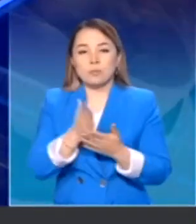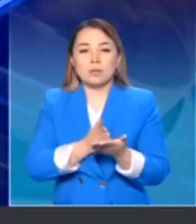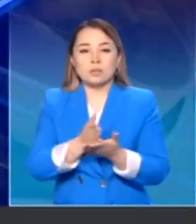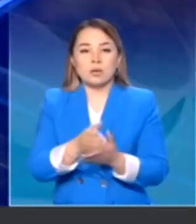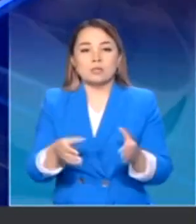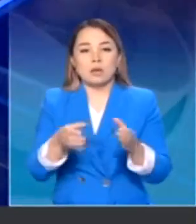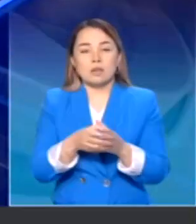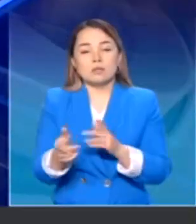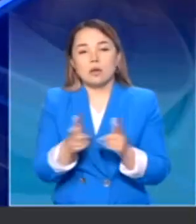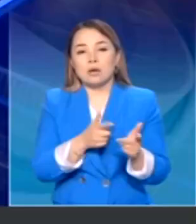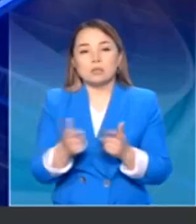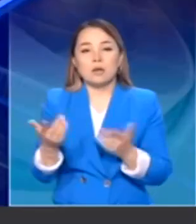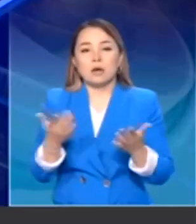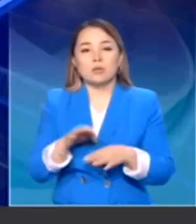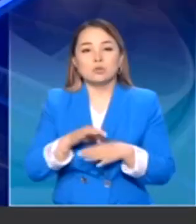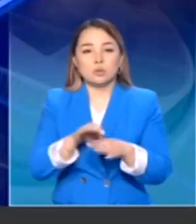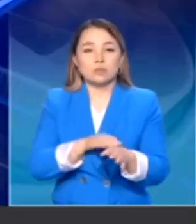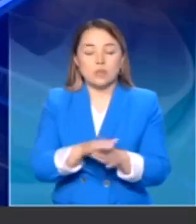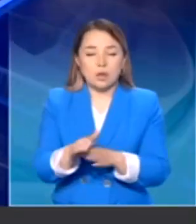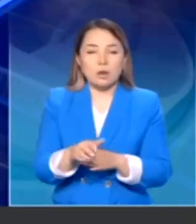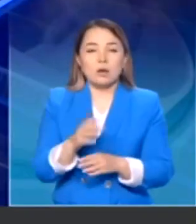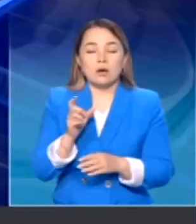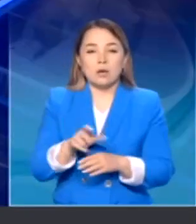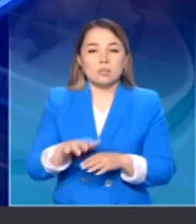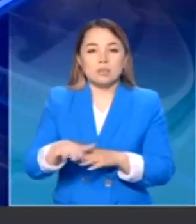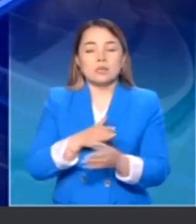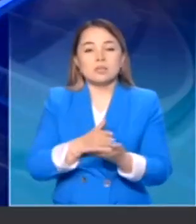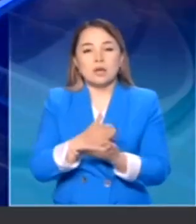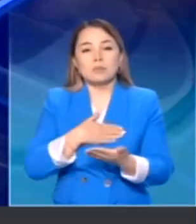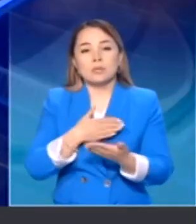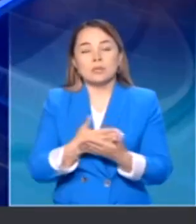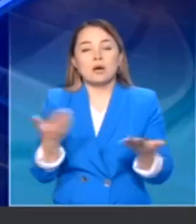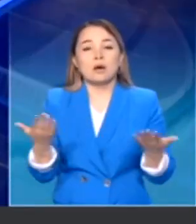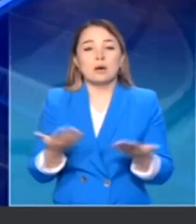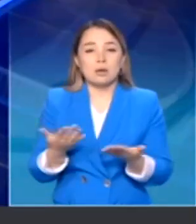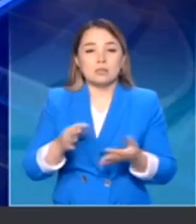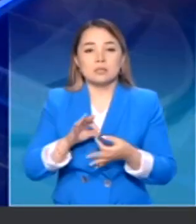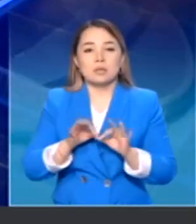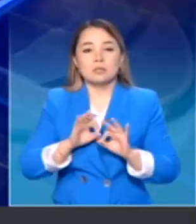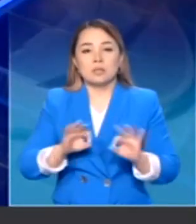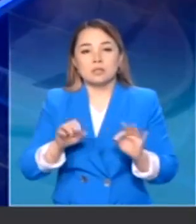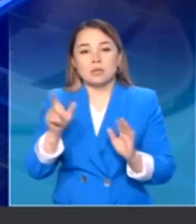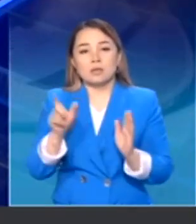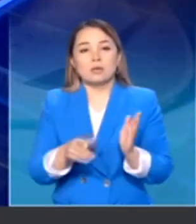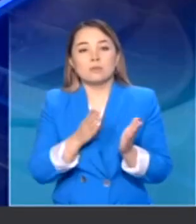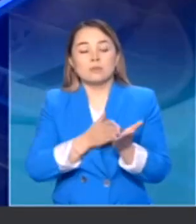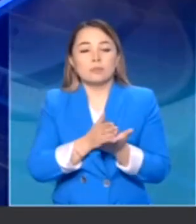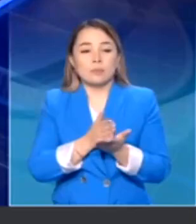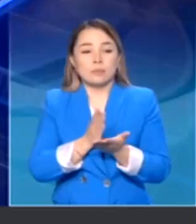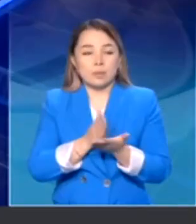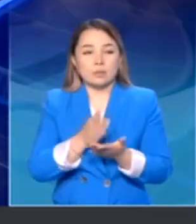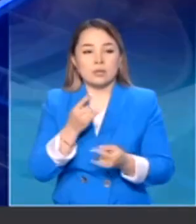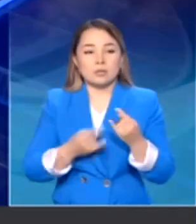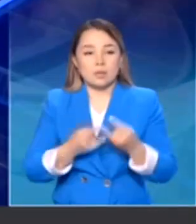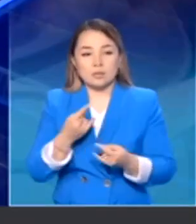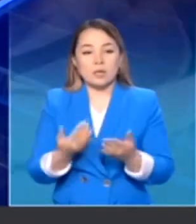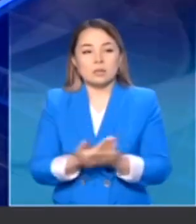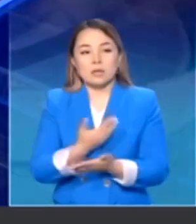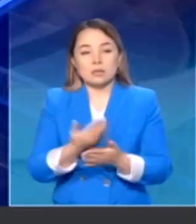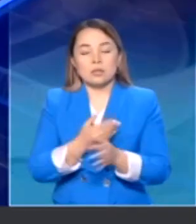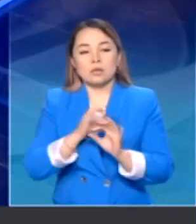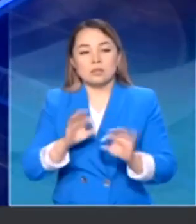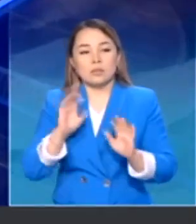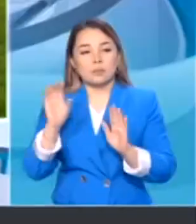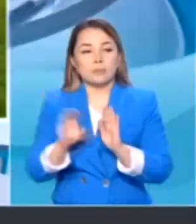науқанға дайындық қалай жүріп жатыр? Халықтың саяси белсенділігі қандай екен? Бұл туралы біз бен тікелей байланысқа шығып тұрған тілшіміз Айдос